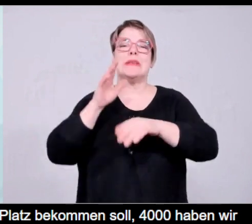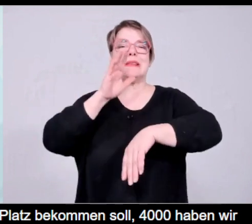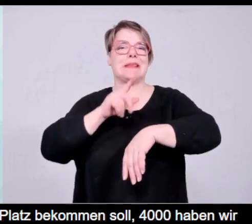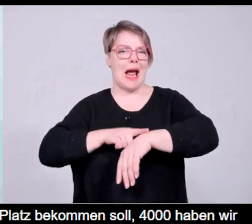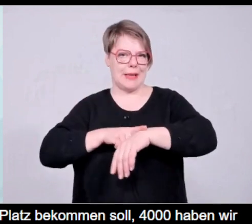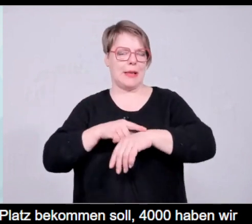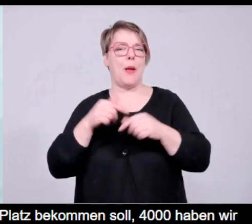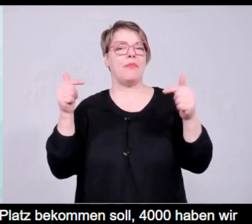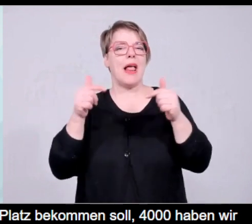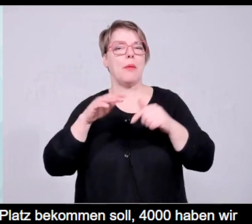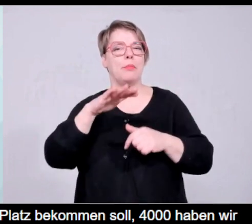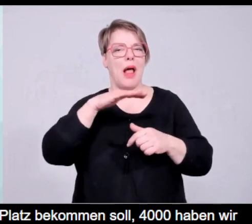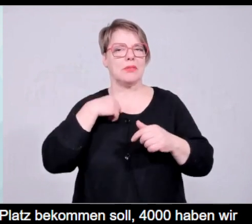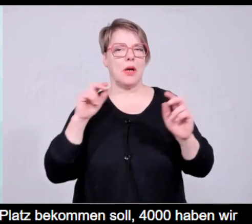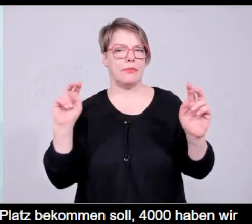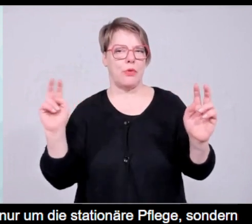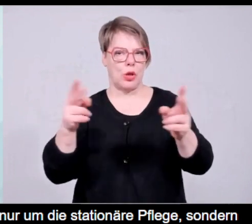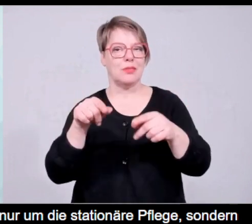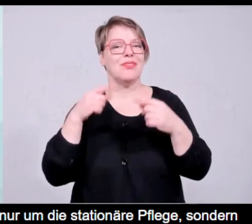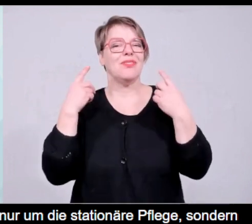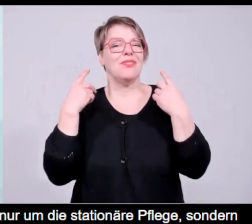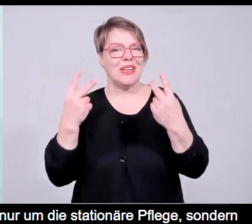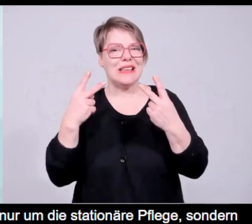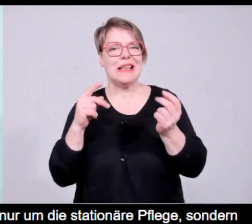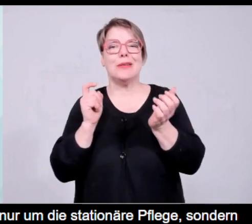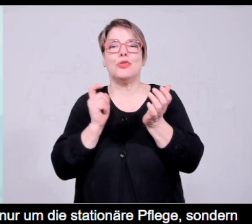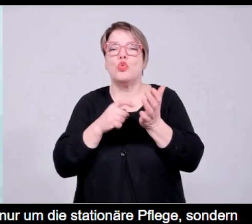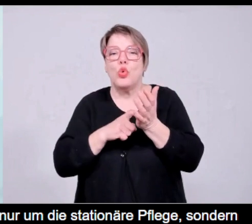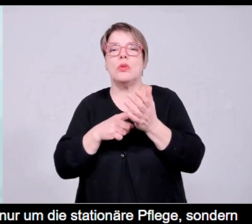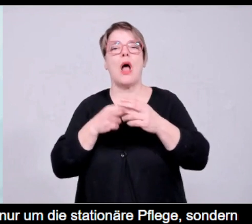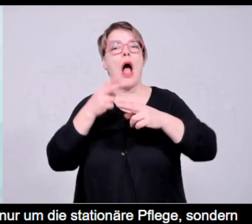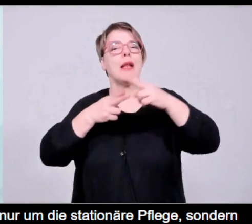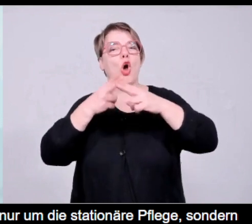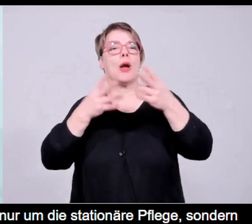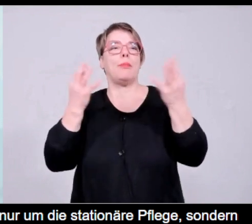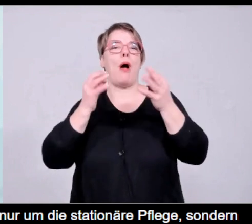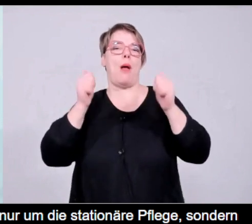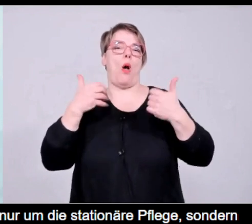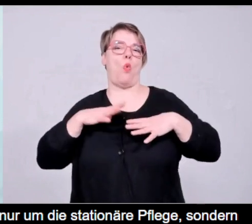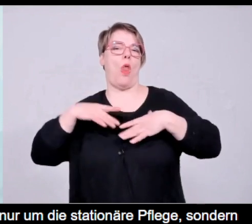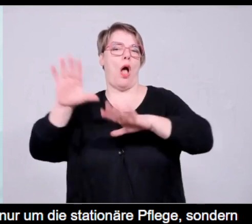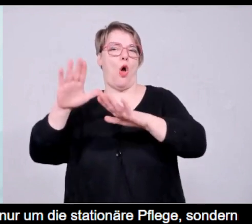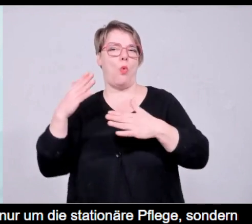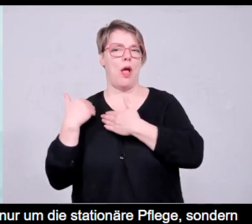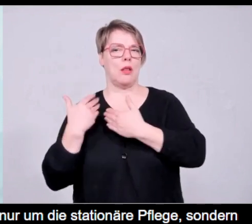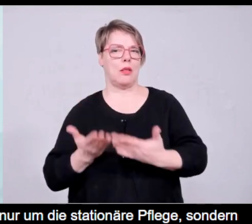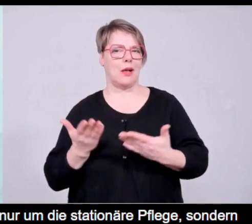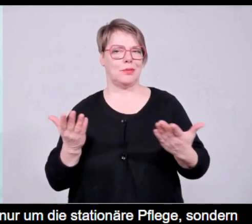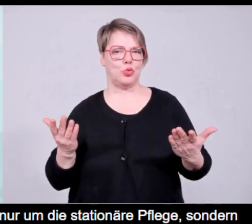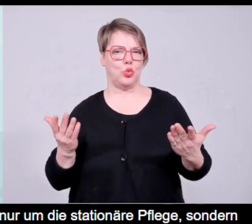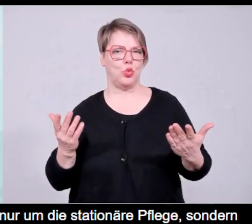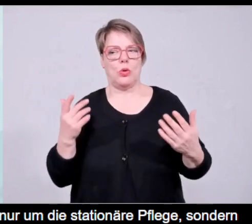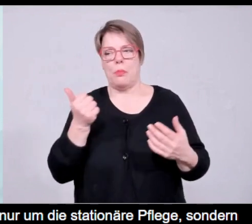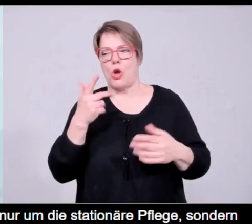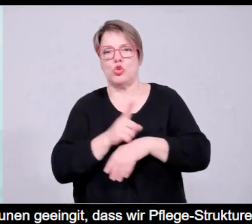vergessen, dass die vielen pflegenden Angehörigen natürlich auf diesem Weg auch mitgenommen werden müssen. Und die Frage, die sich im Bereich der